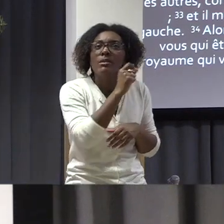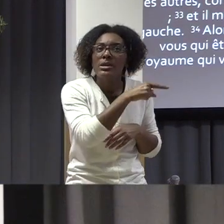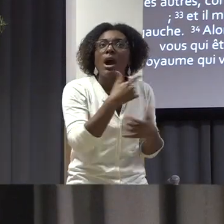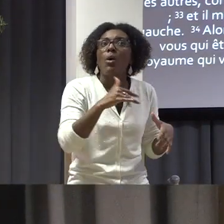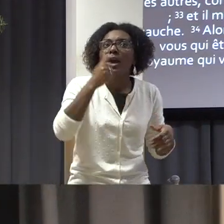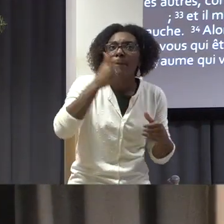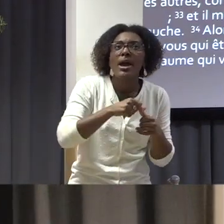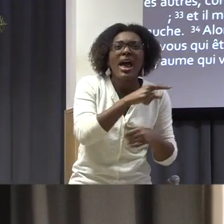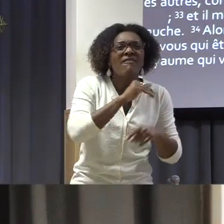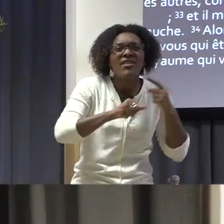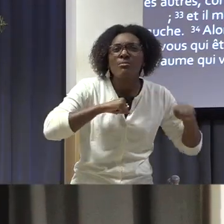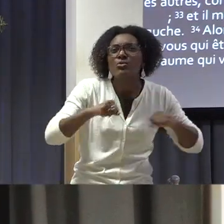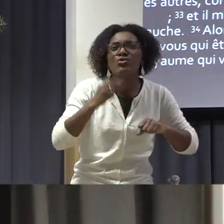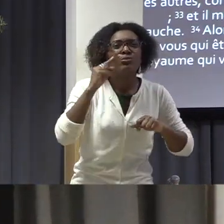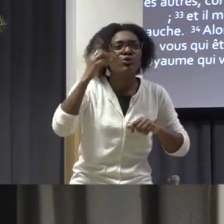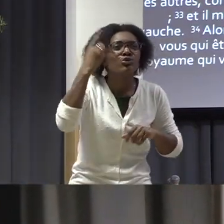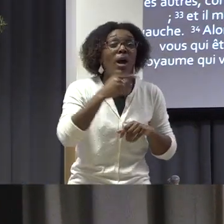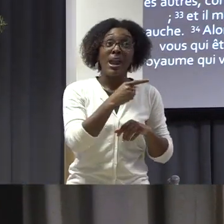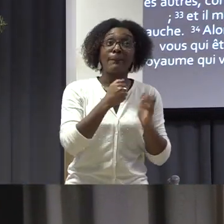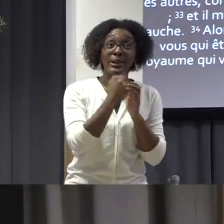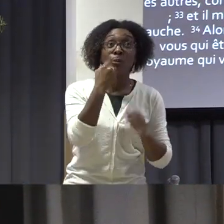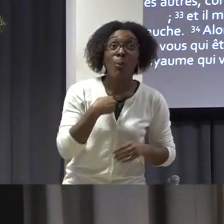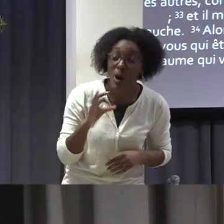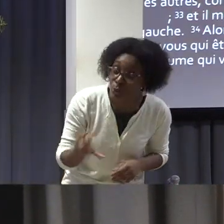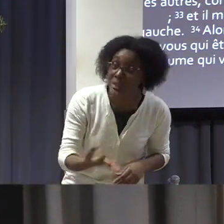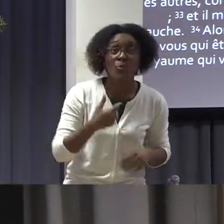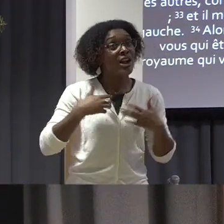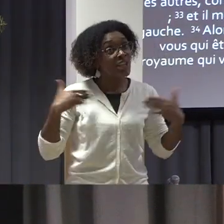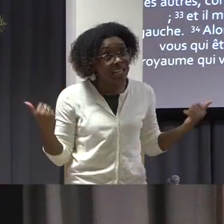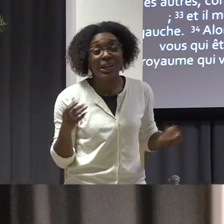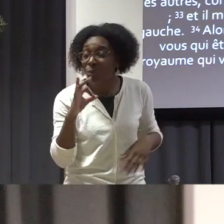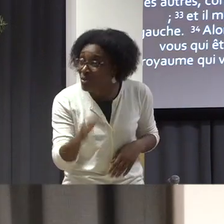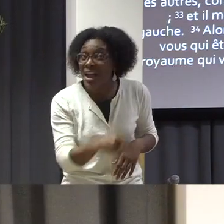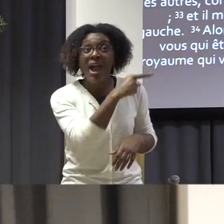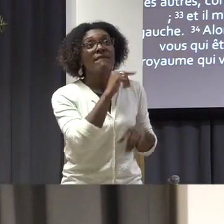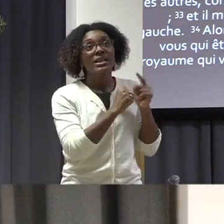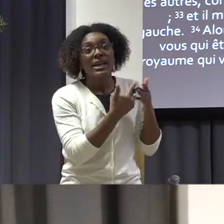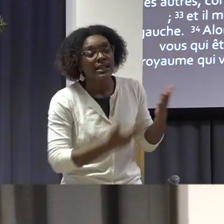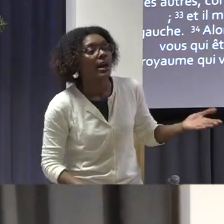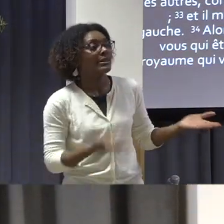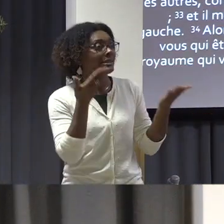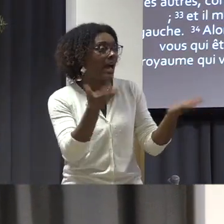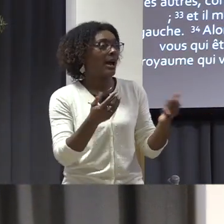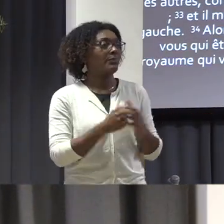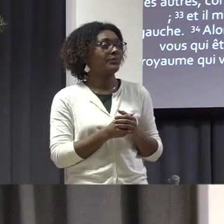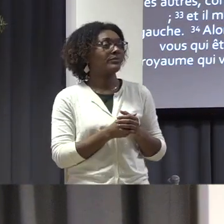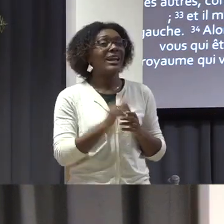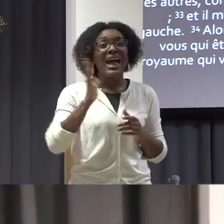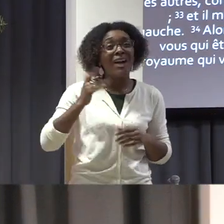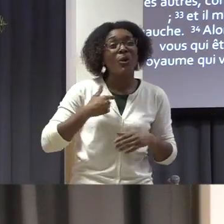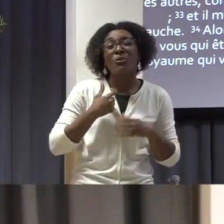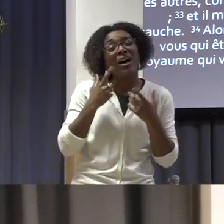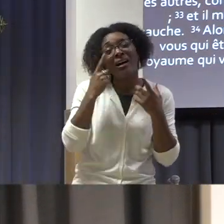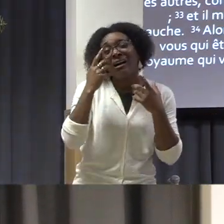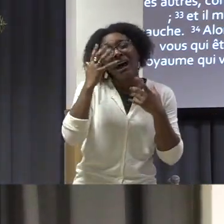les gens pour qu'ils tuent a prié les gens avec lesquels tu as pleuré les gens que tu as trouvé brisé mais